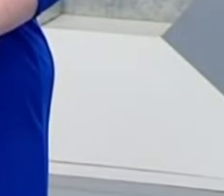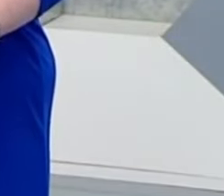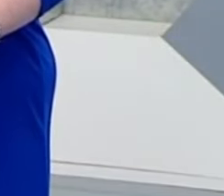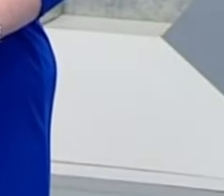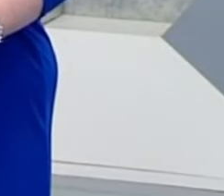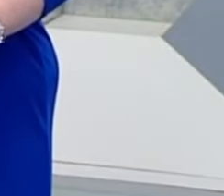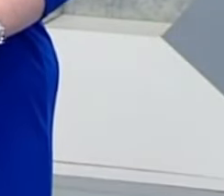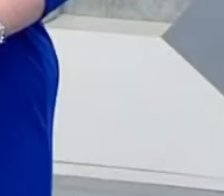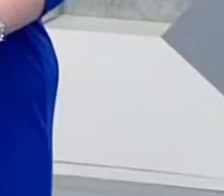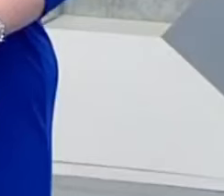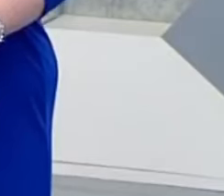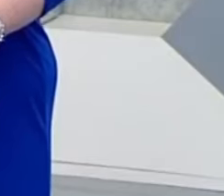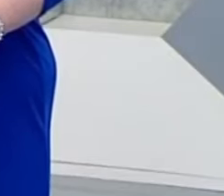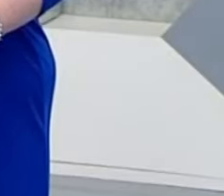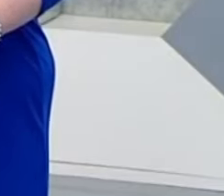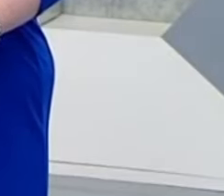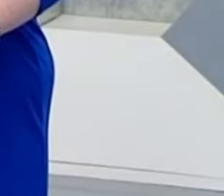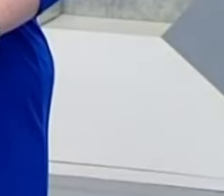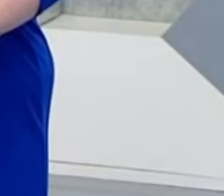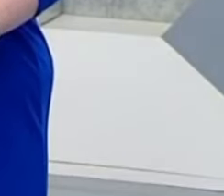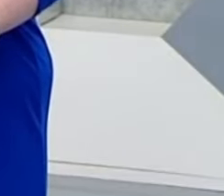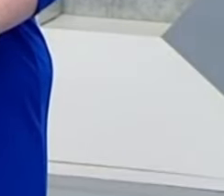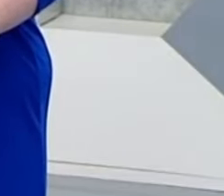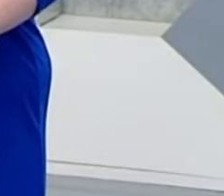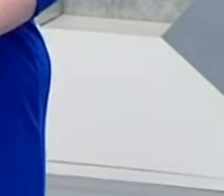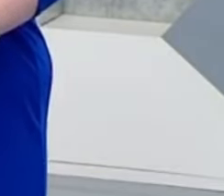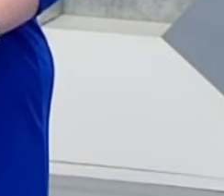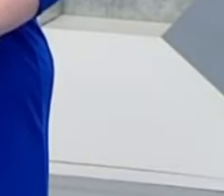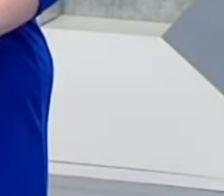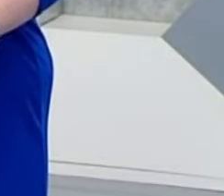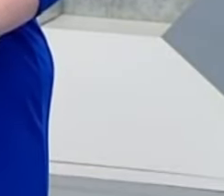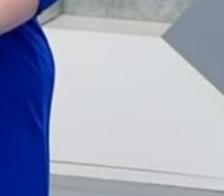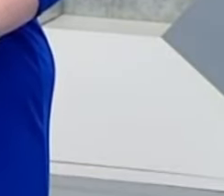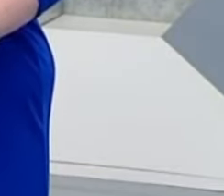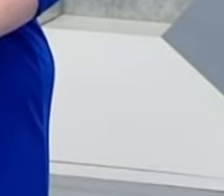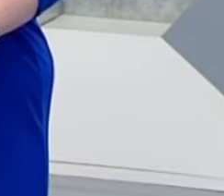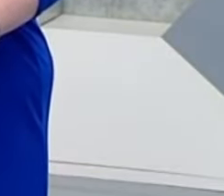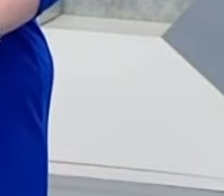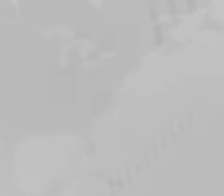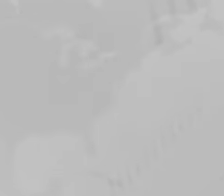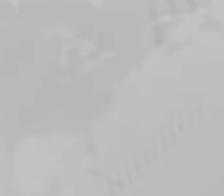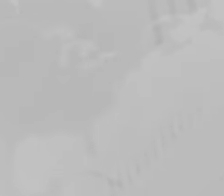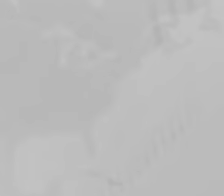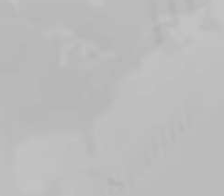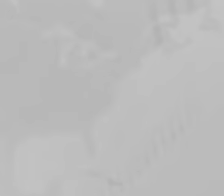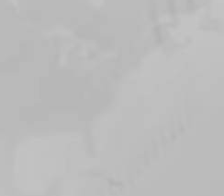GMA Pinoy TV at sa www.gmanews.tv.